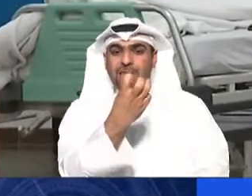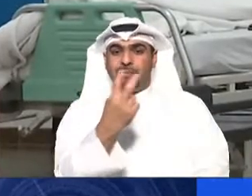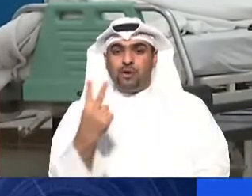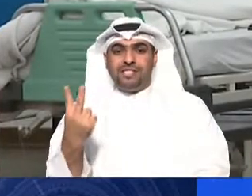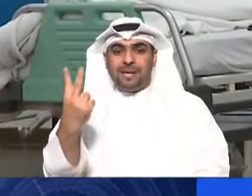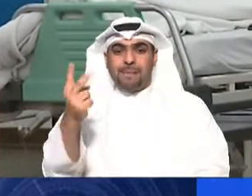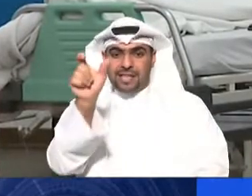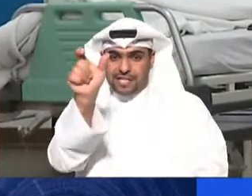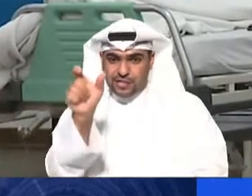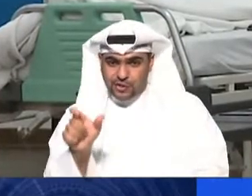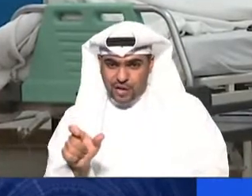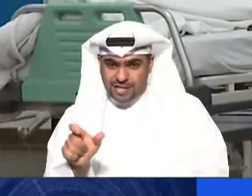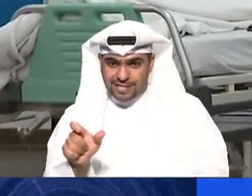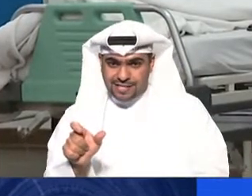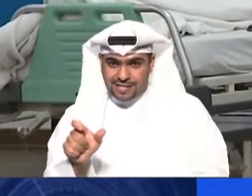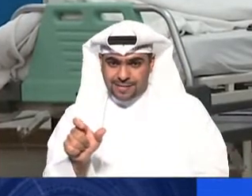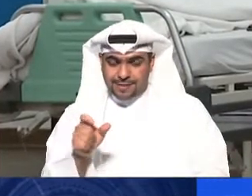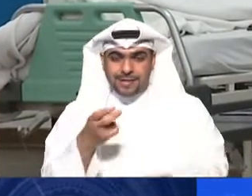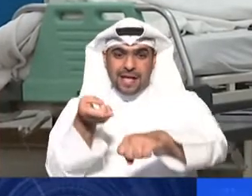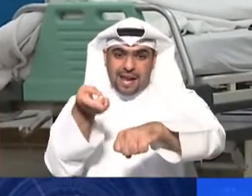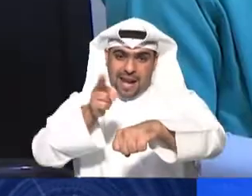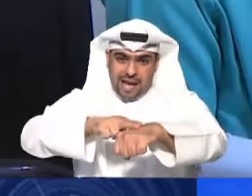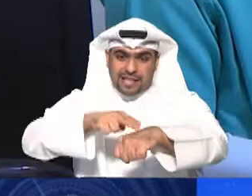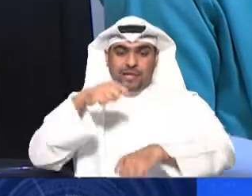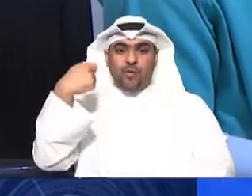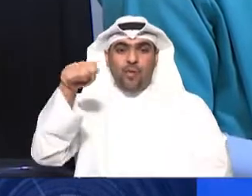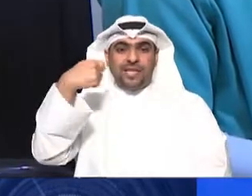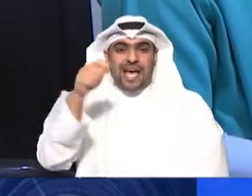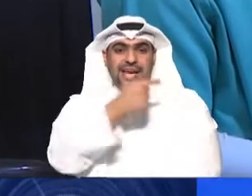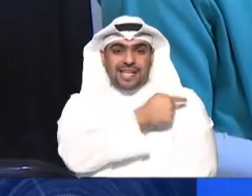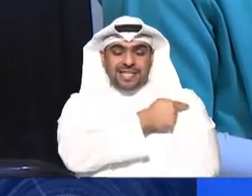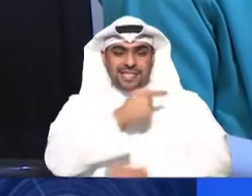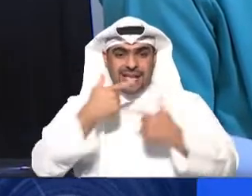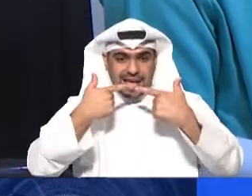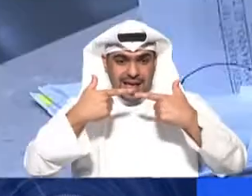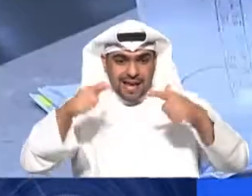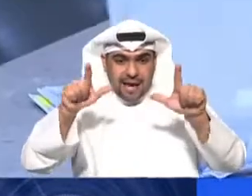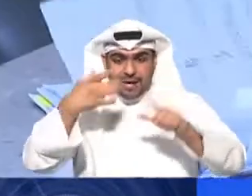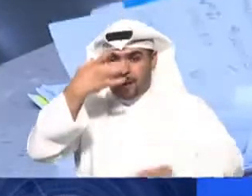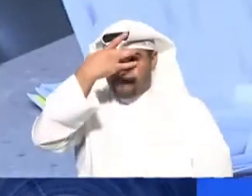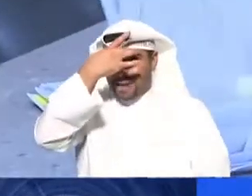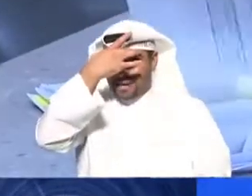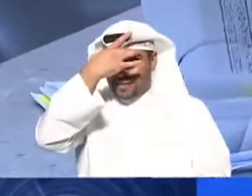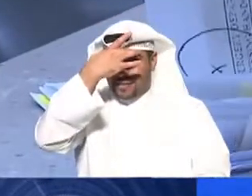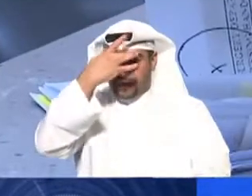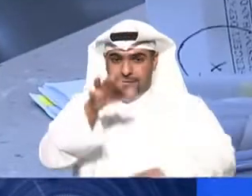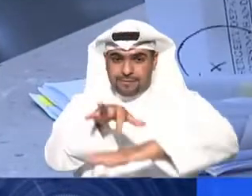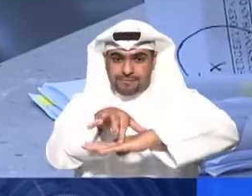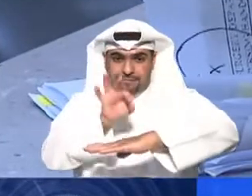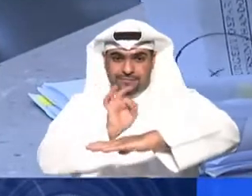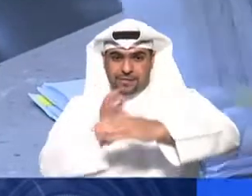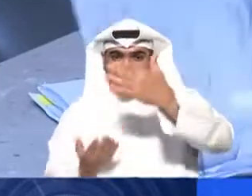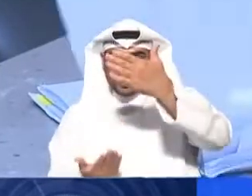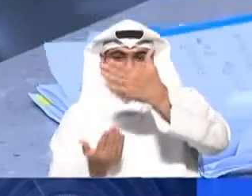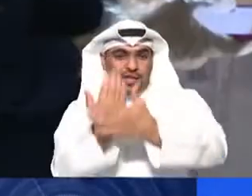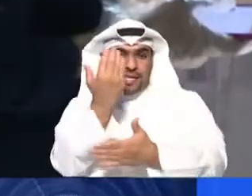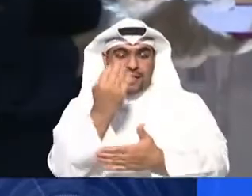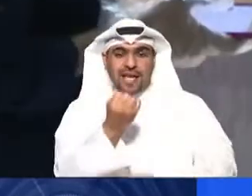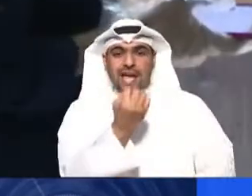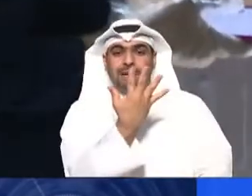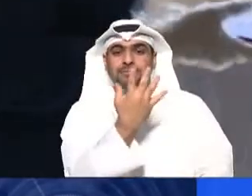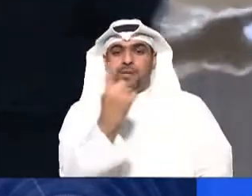72307 حالات. وفي غضون ذلك أعلنت الوزارة تسجيل 571 إصابة جديدة بالمرض